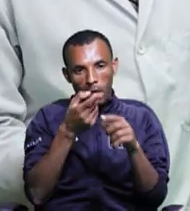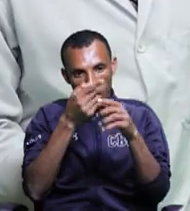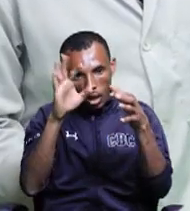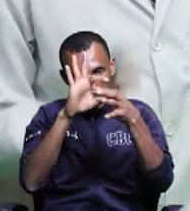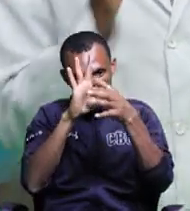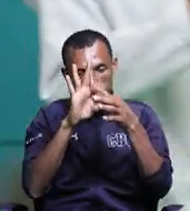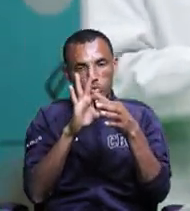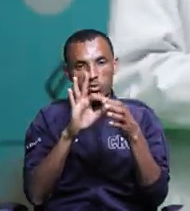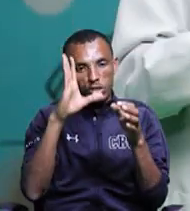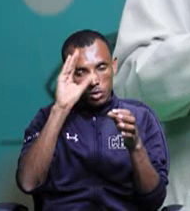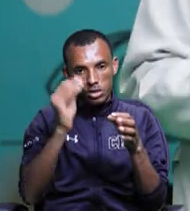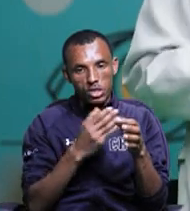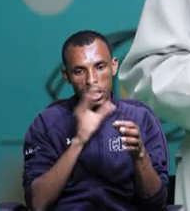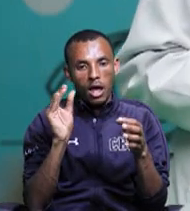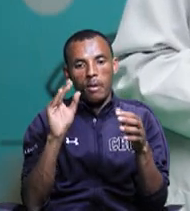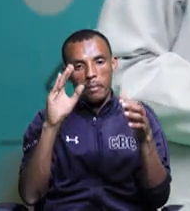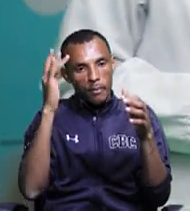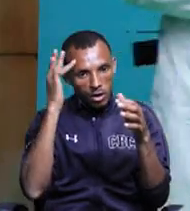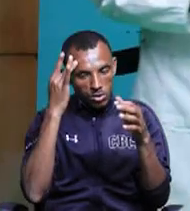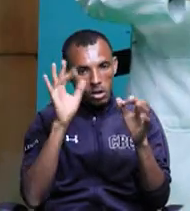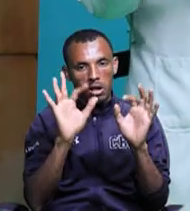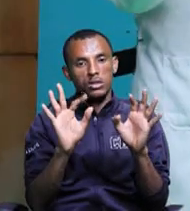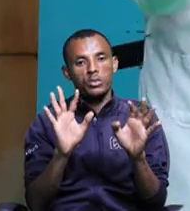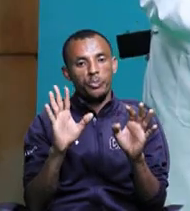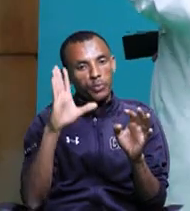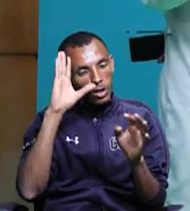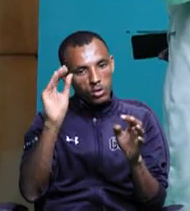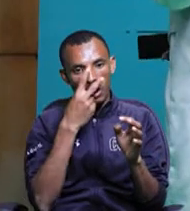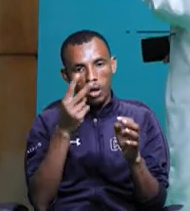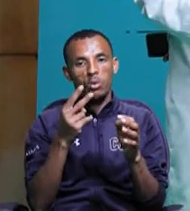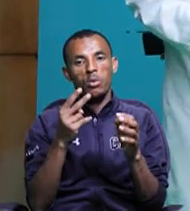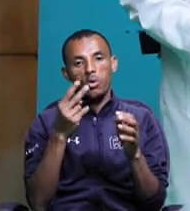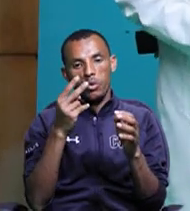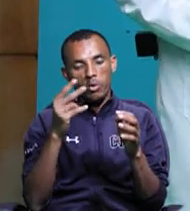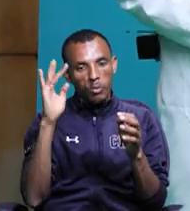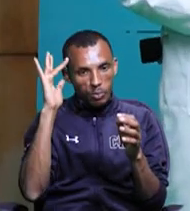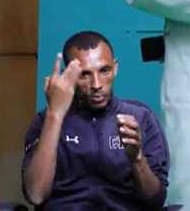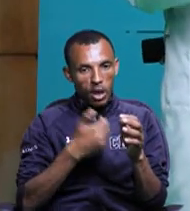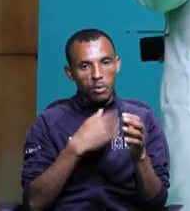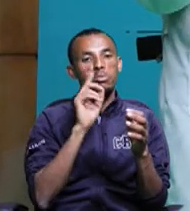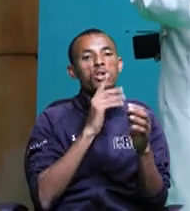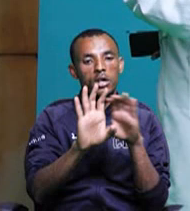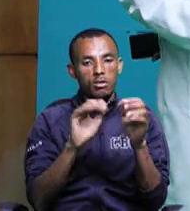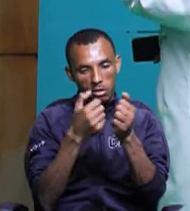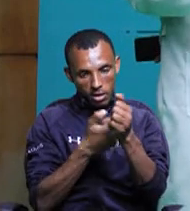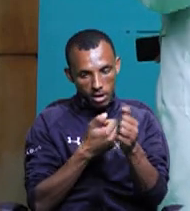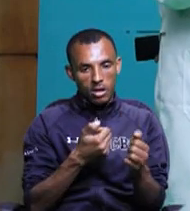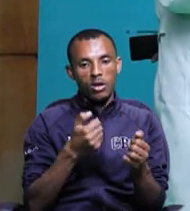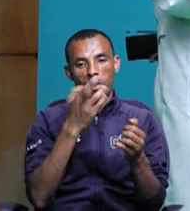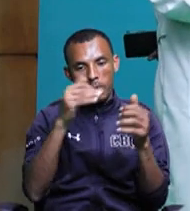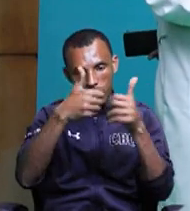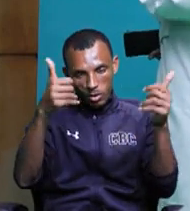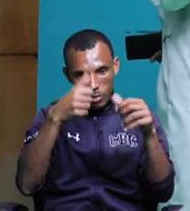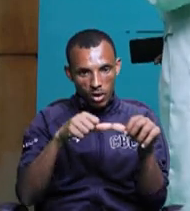የተያዙ በቫይረሱ የተጠቁና ያልተጠቁት ይለያሉ። የተጠቁት ምን እየተደረገላቸው ነው? ክትትል ወይም